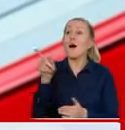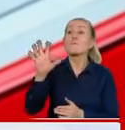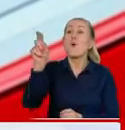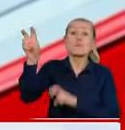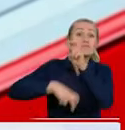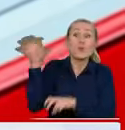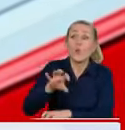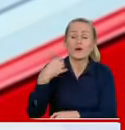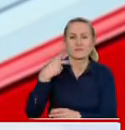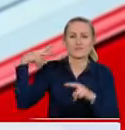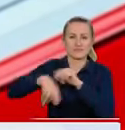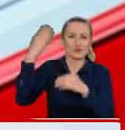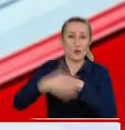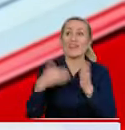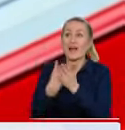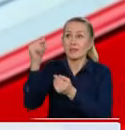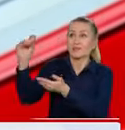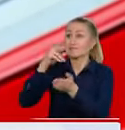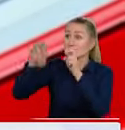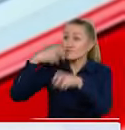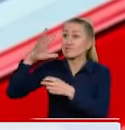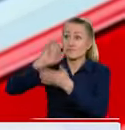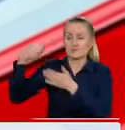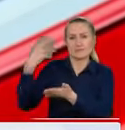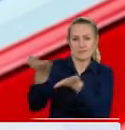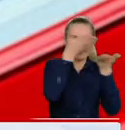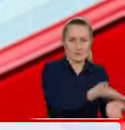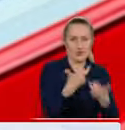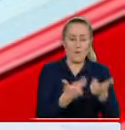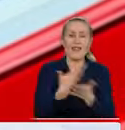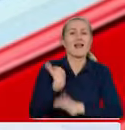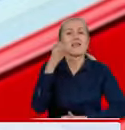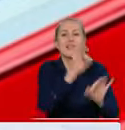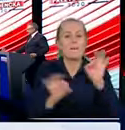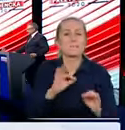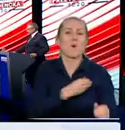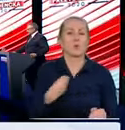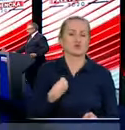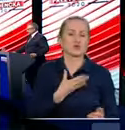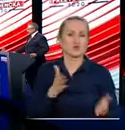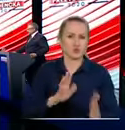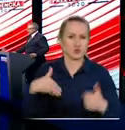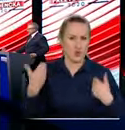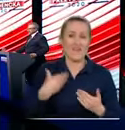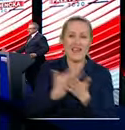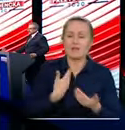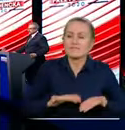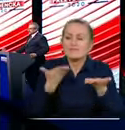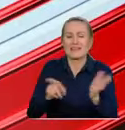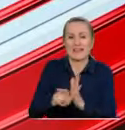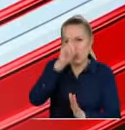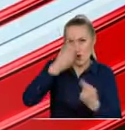zablokowana. Między innymi stąd są te pieniądze. Dlatego naprawiamy polską służbę zdrowia i służymy obywatelom. I sprawy się zakończyliśmy, proszę